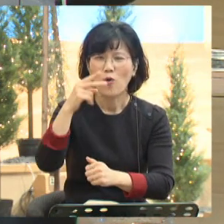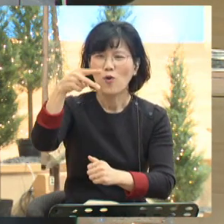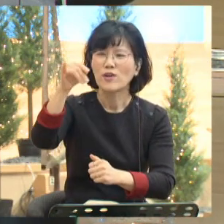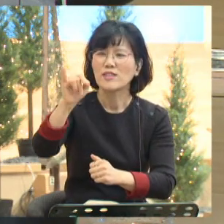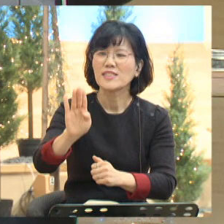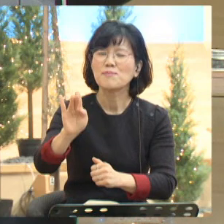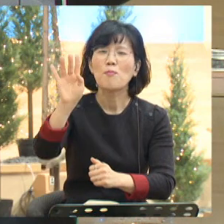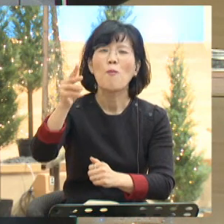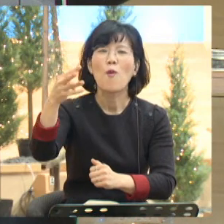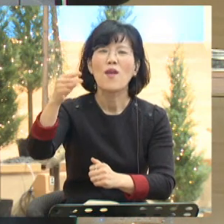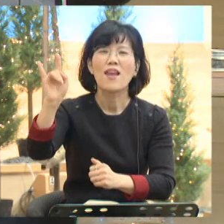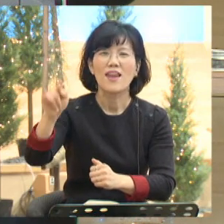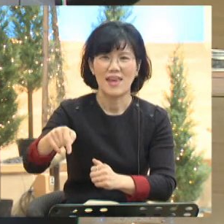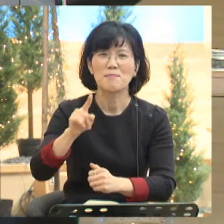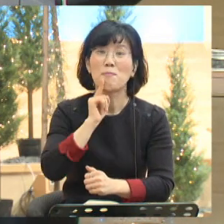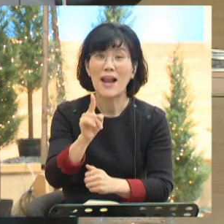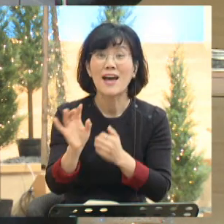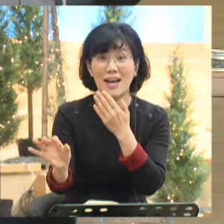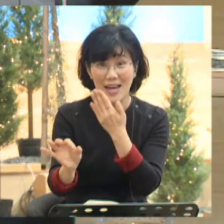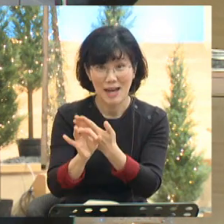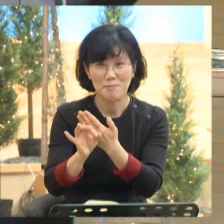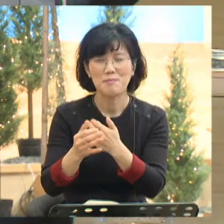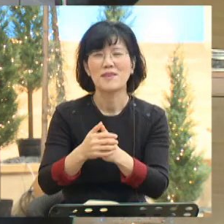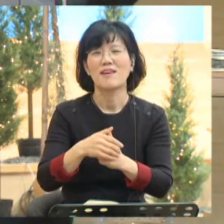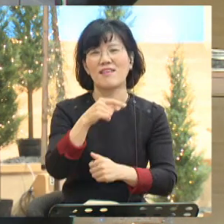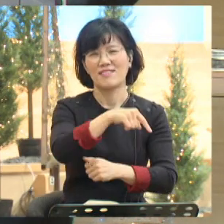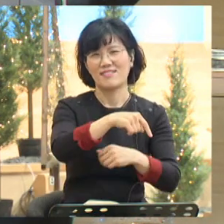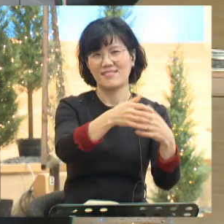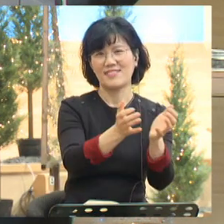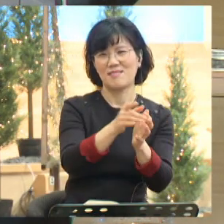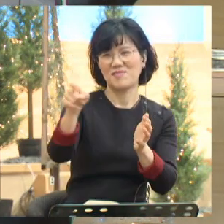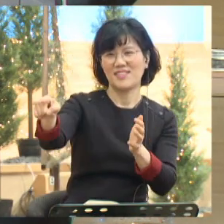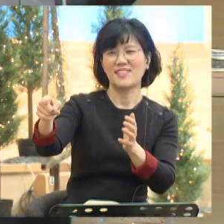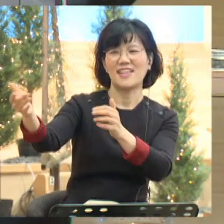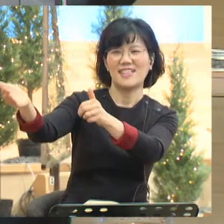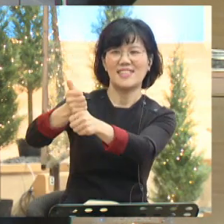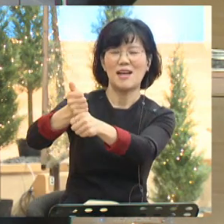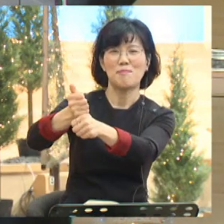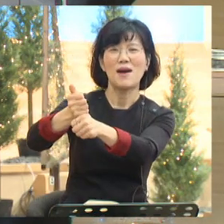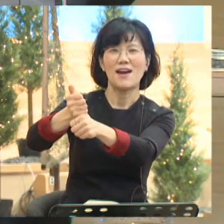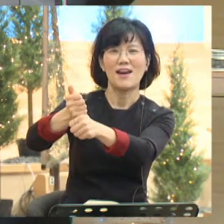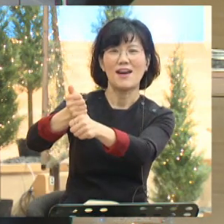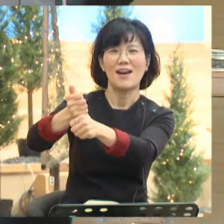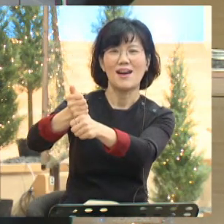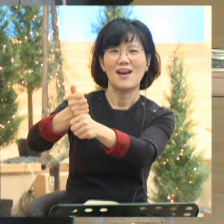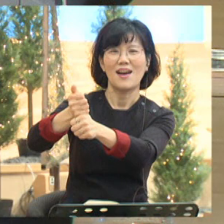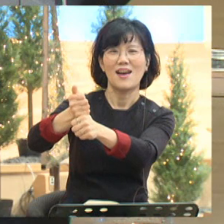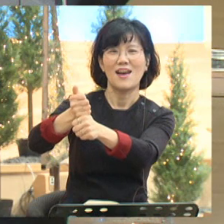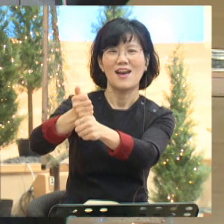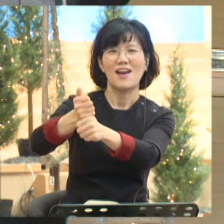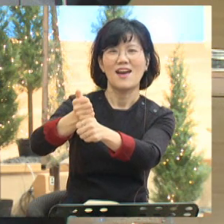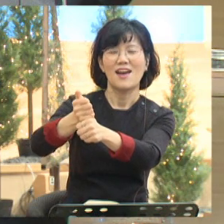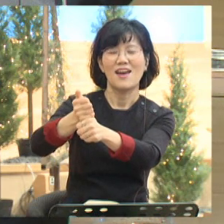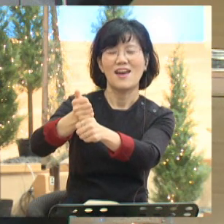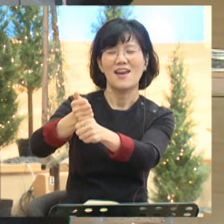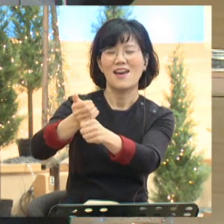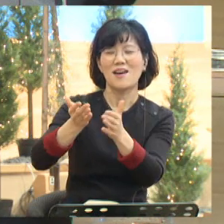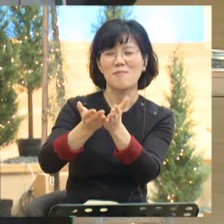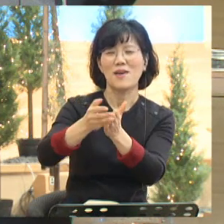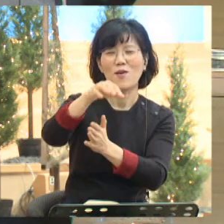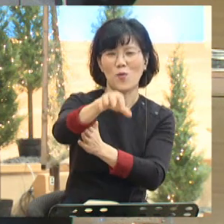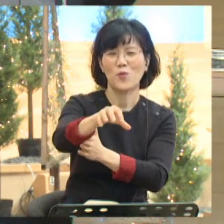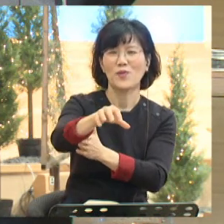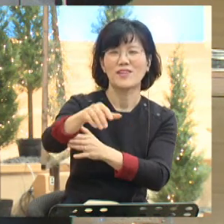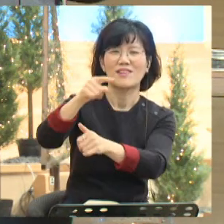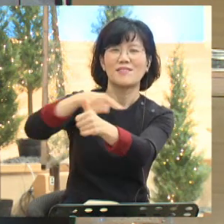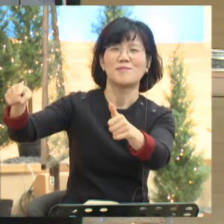라고 말하면 발음하면 길라 사람이고 꿀을 잡아서 여당 강나루 통해서 죽여 따라 쉽